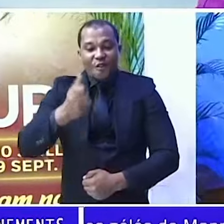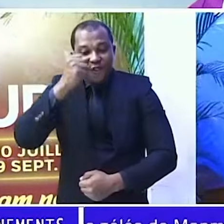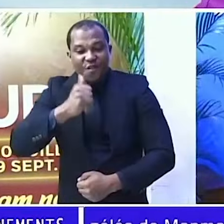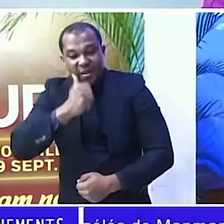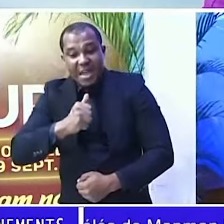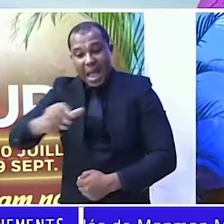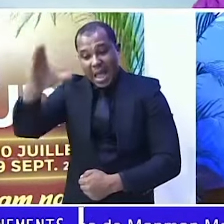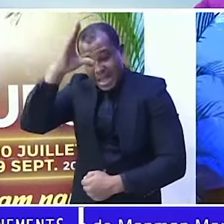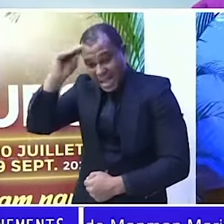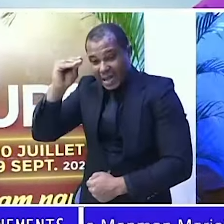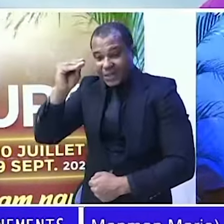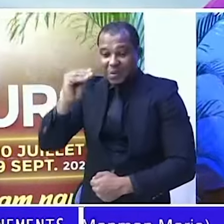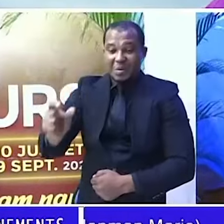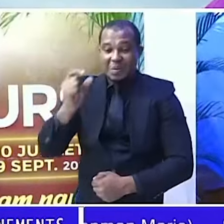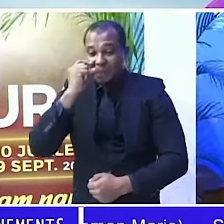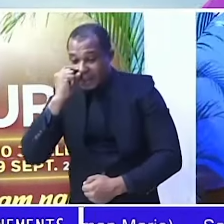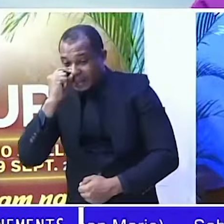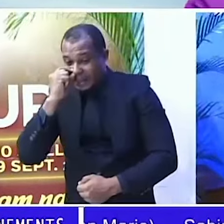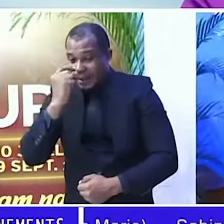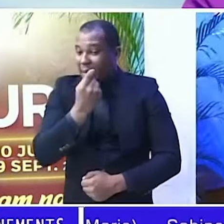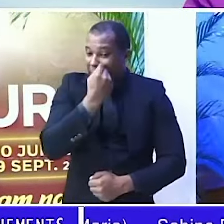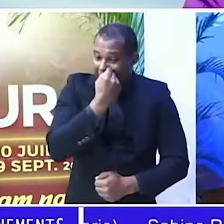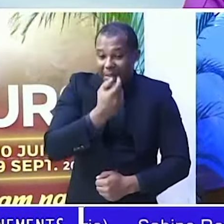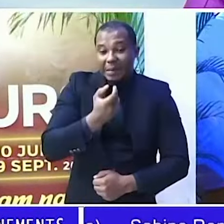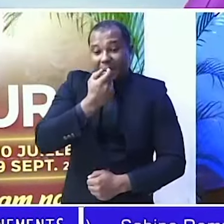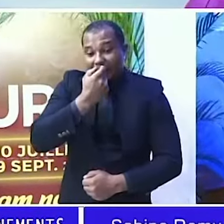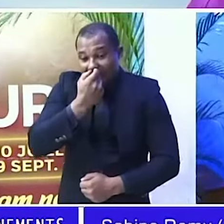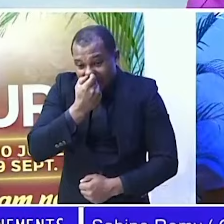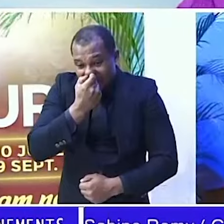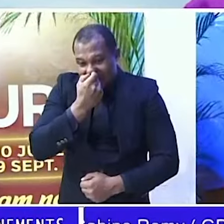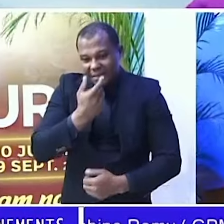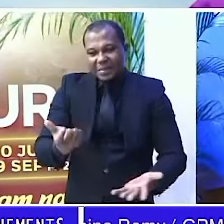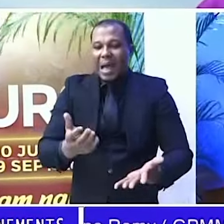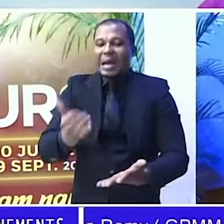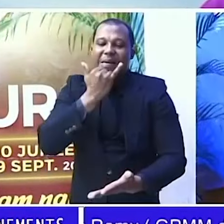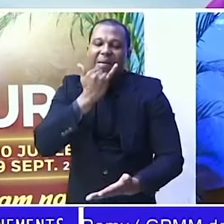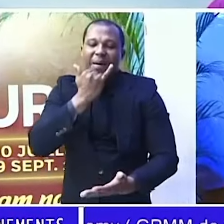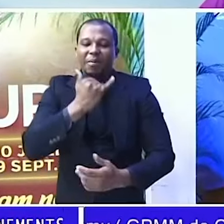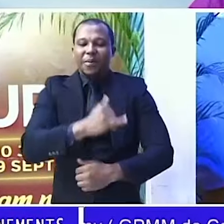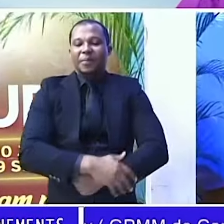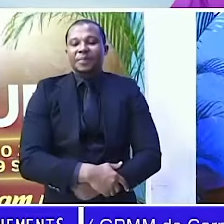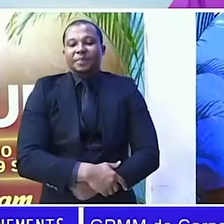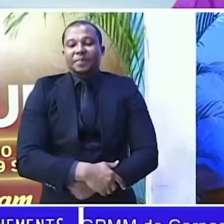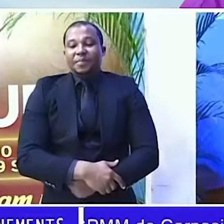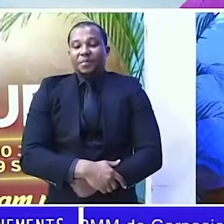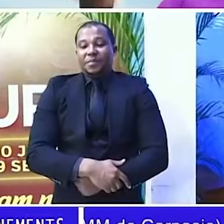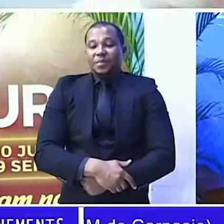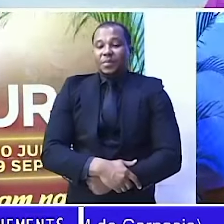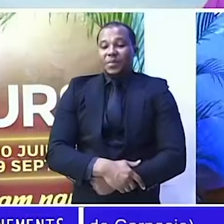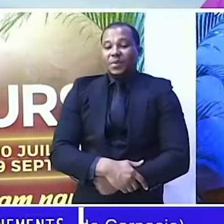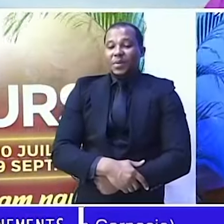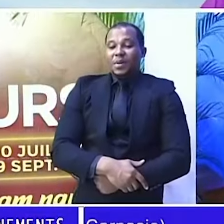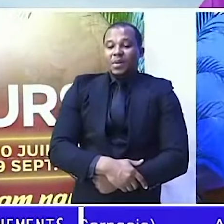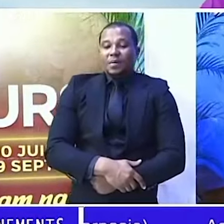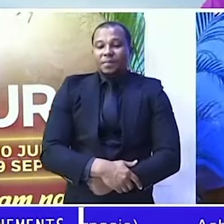mettent un point là, et puis on a passé un zano par un banane. Franchement, moi-même, je ne vois jamais une